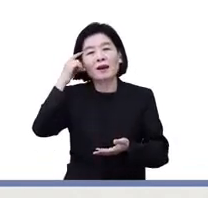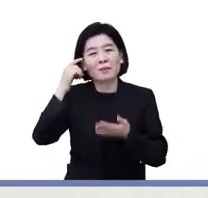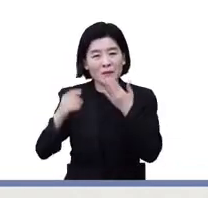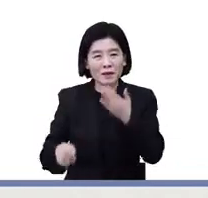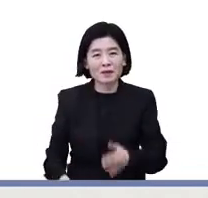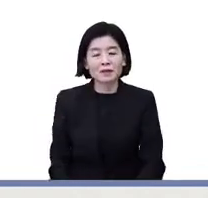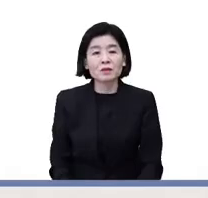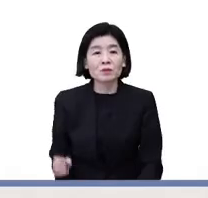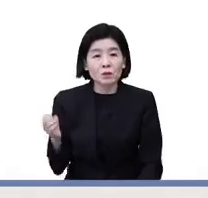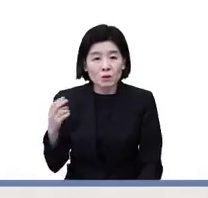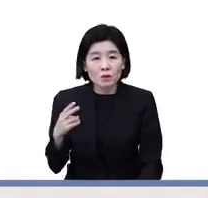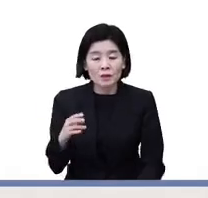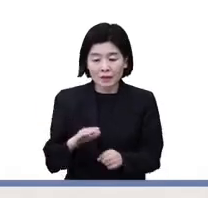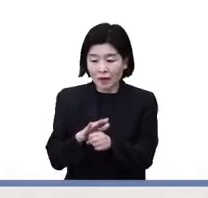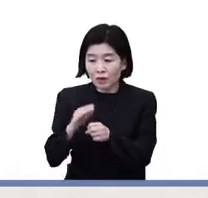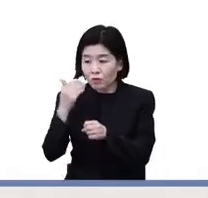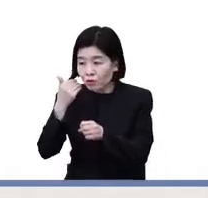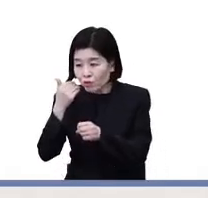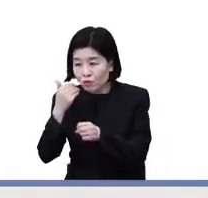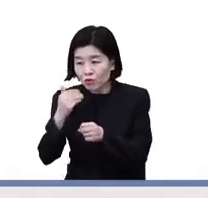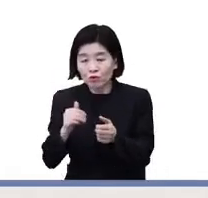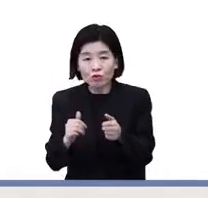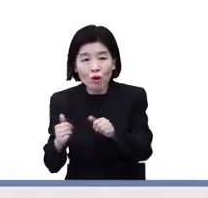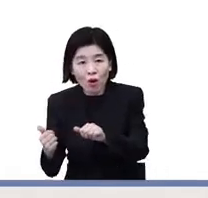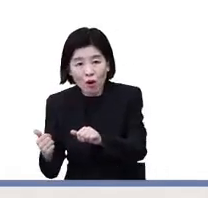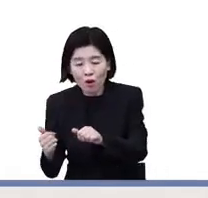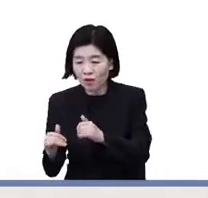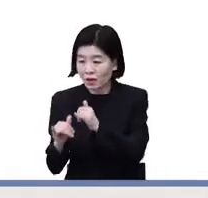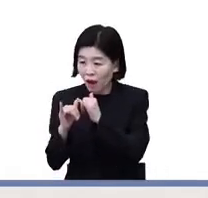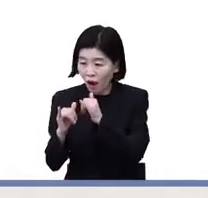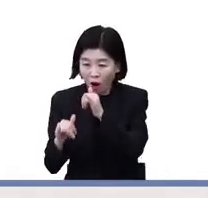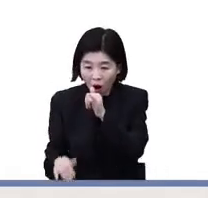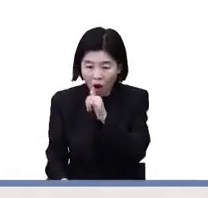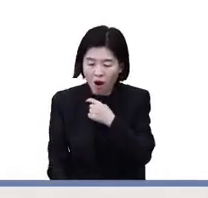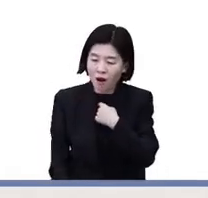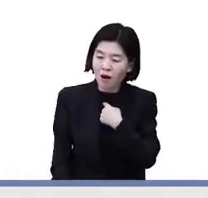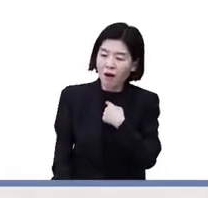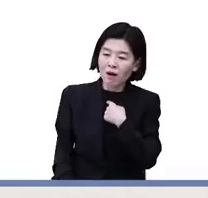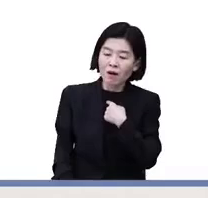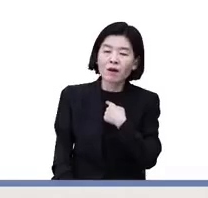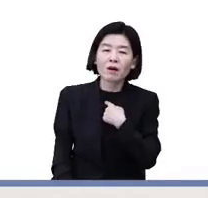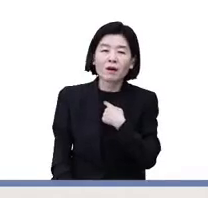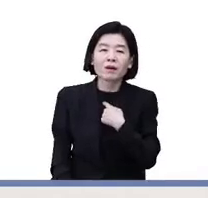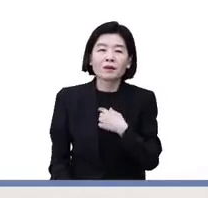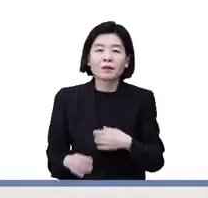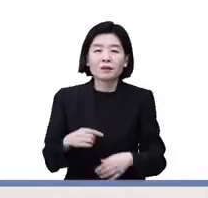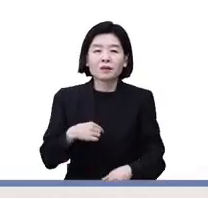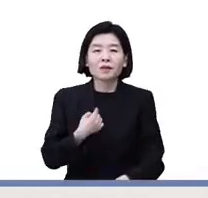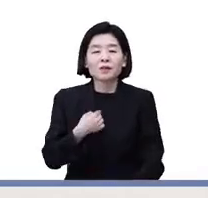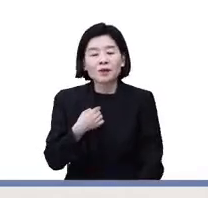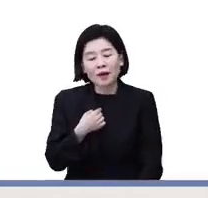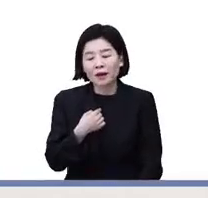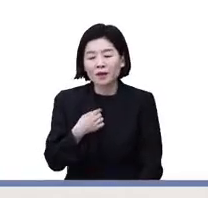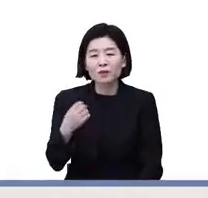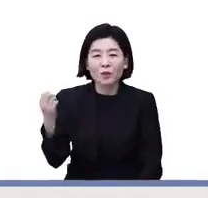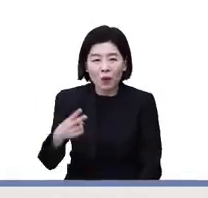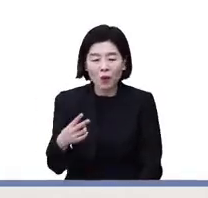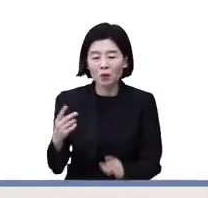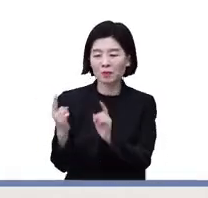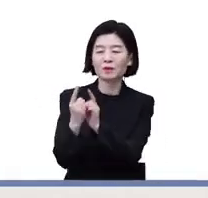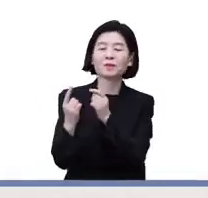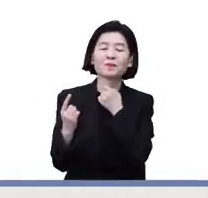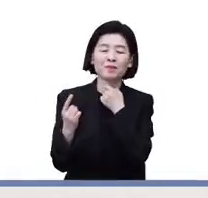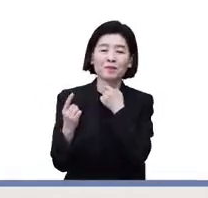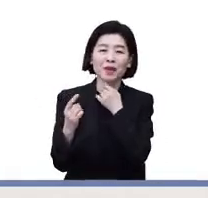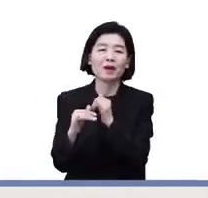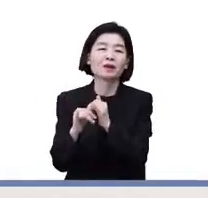사람과 재해, 가족 중 자살한 분이 있는 경우에 앞에서 설명드렸지만 그런 경우에 다시 만나고 싶다 이런 마음이 있을